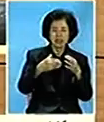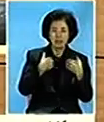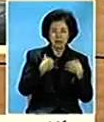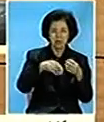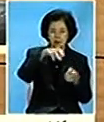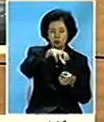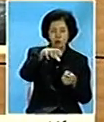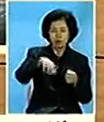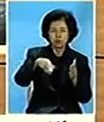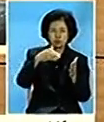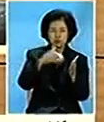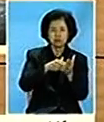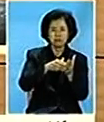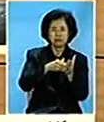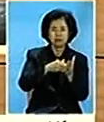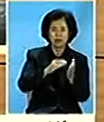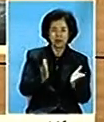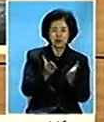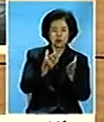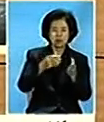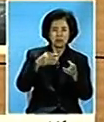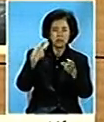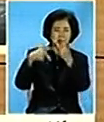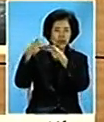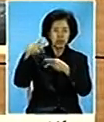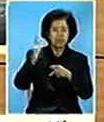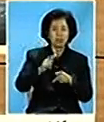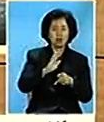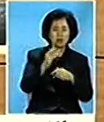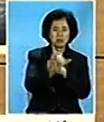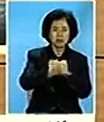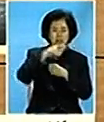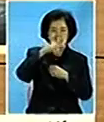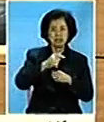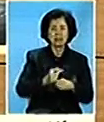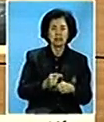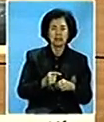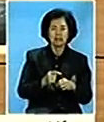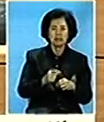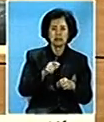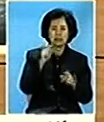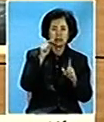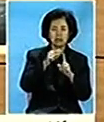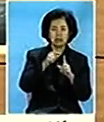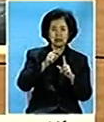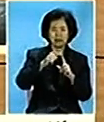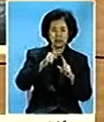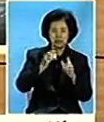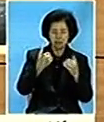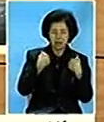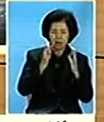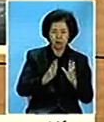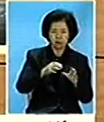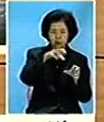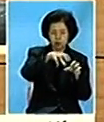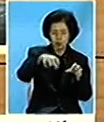งานหรือศูนย์งานศูนย์กลางเกี่ยวกับการส่งเสริมประเพณีและวัฒนธรรมของประเทศไทยในต่างประเทศซึ่งโดยเฉพาะในแหล่งที่มีชุมชนคนไทยอยู่จำนวนม